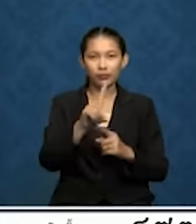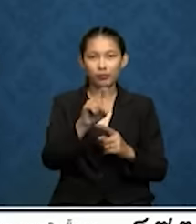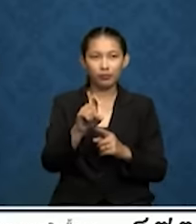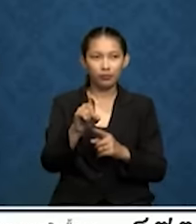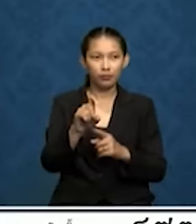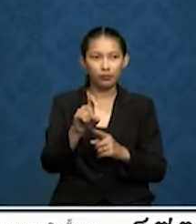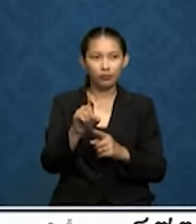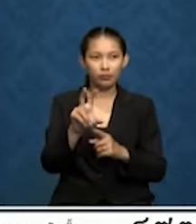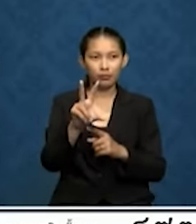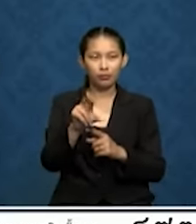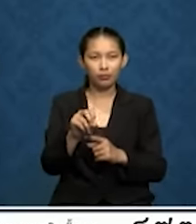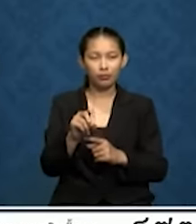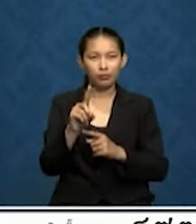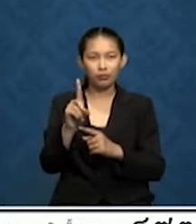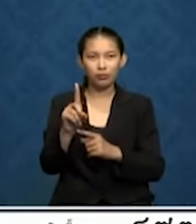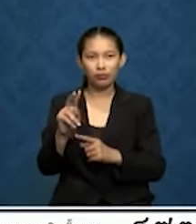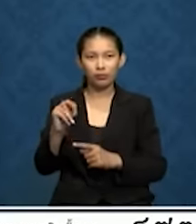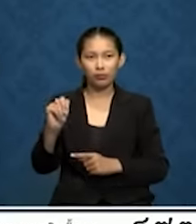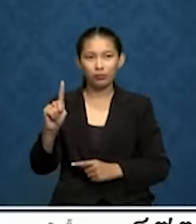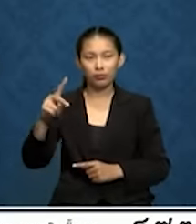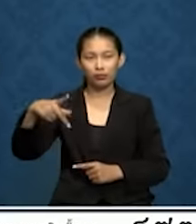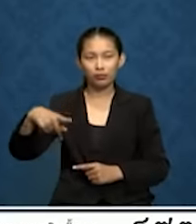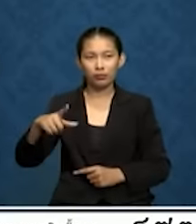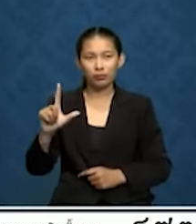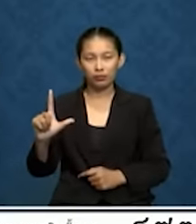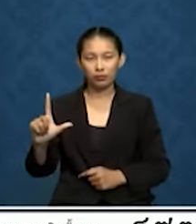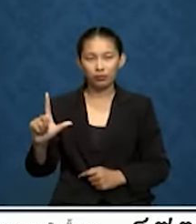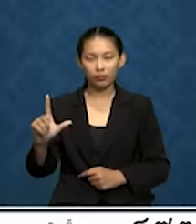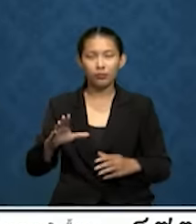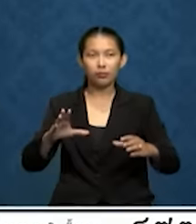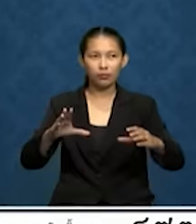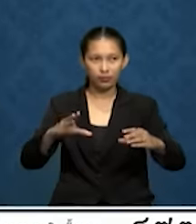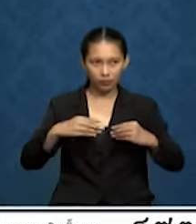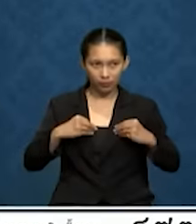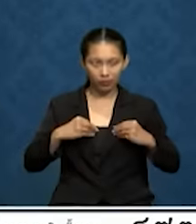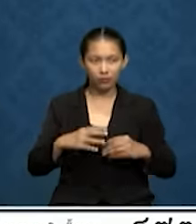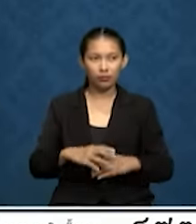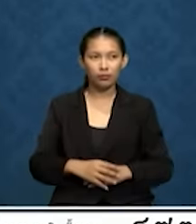121นายนพลเชยคำแหง เห็นชอบครับ